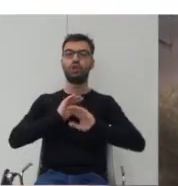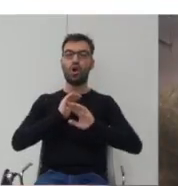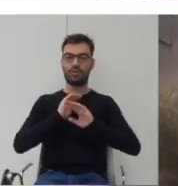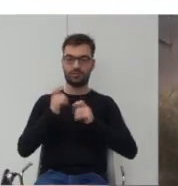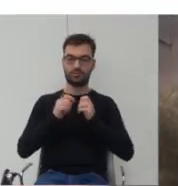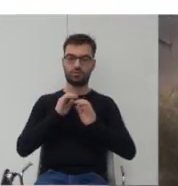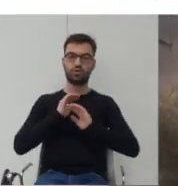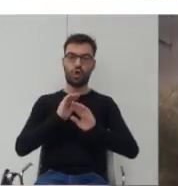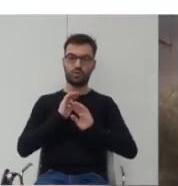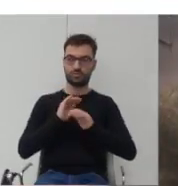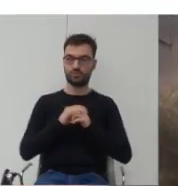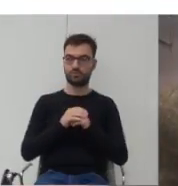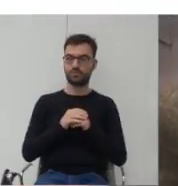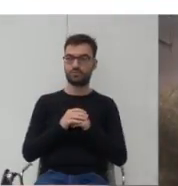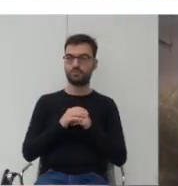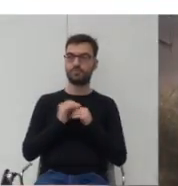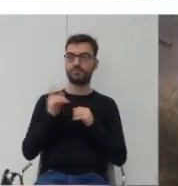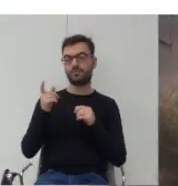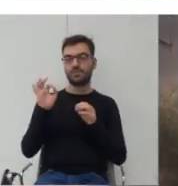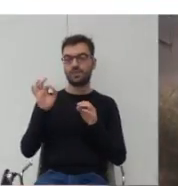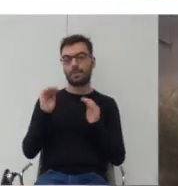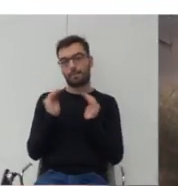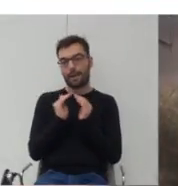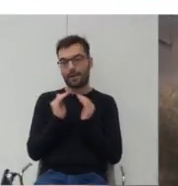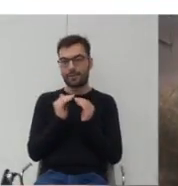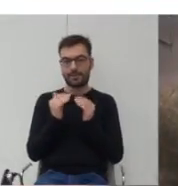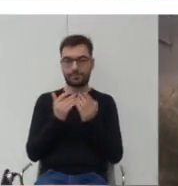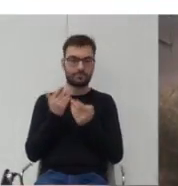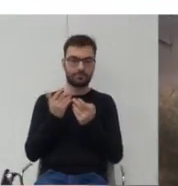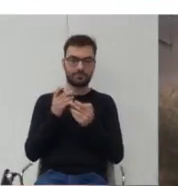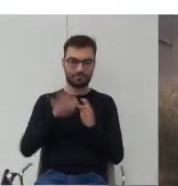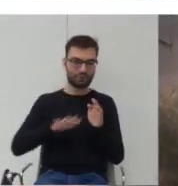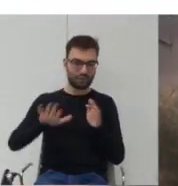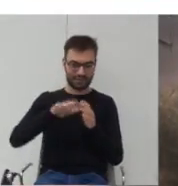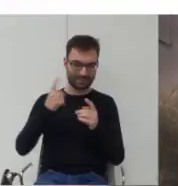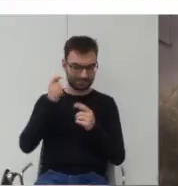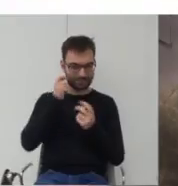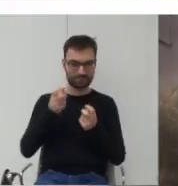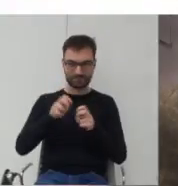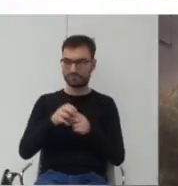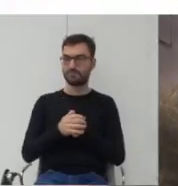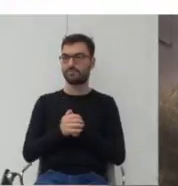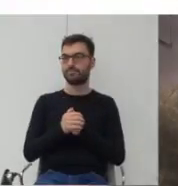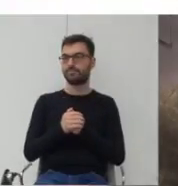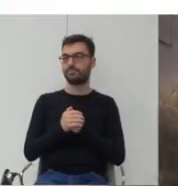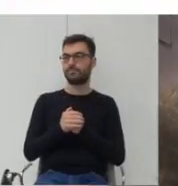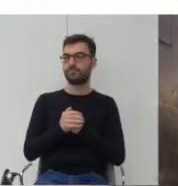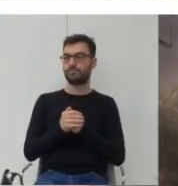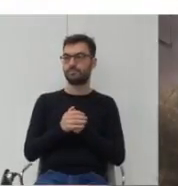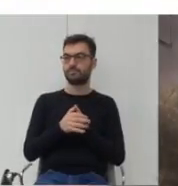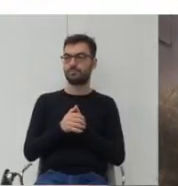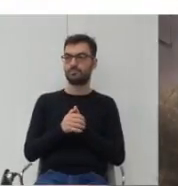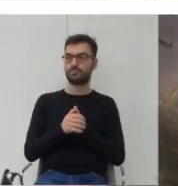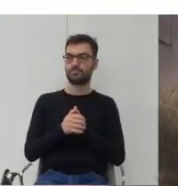schroniska, znaczy swojej takiej malutkiej przestrzeni. I